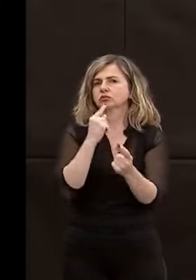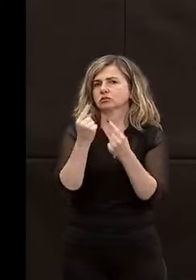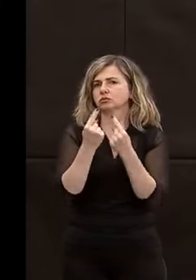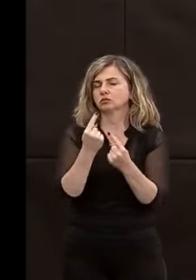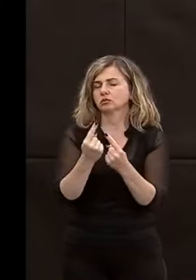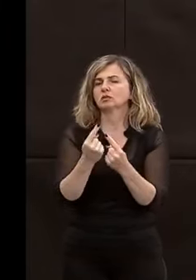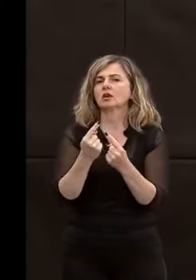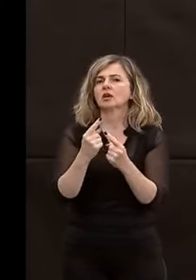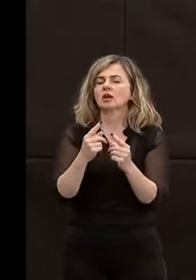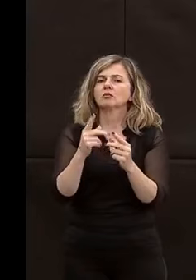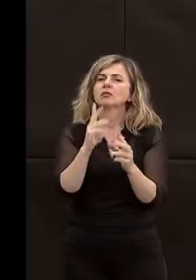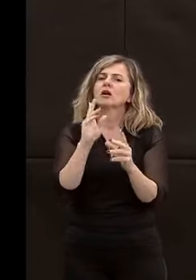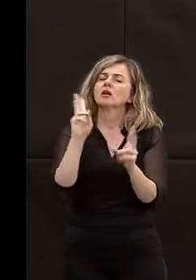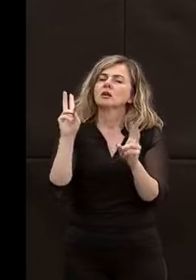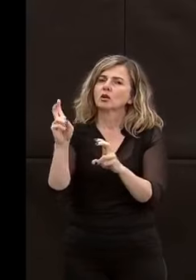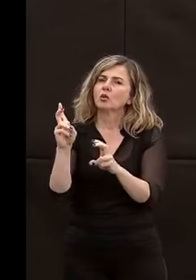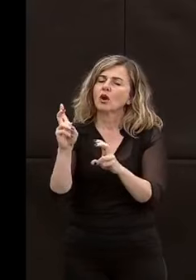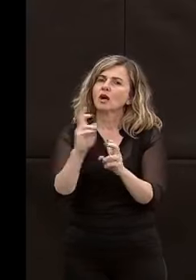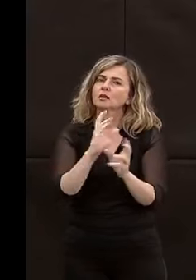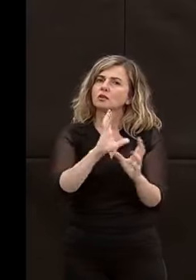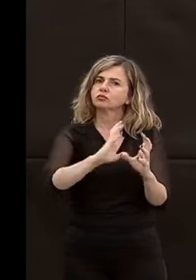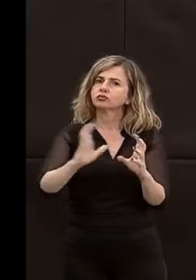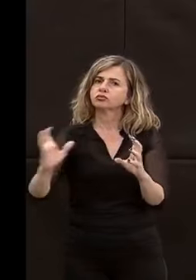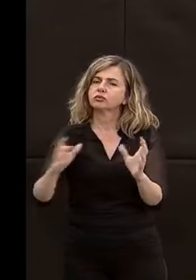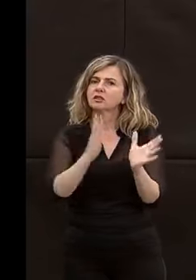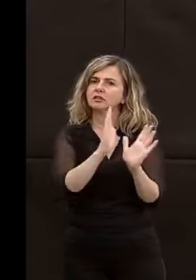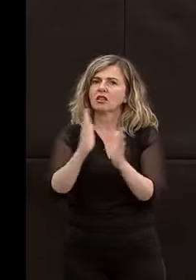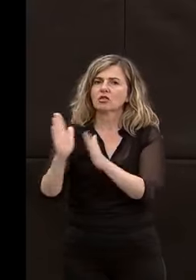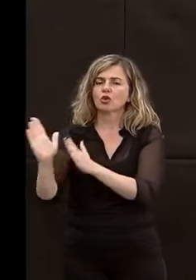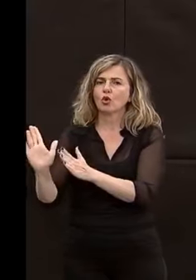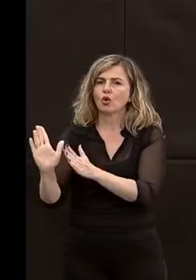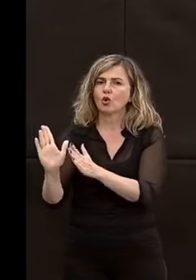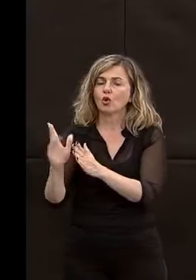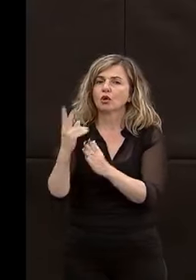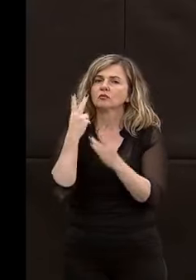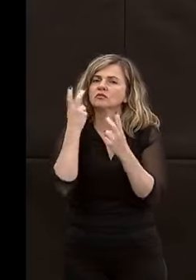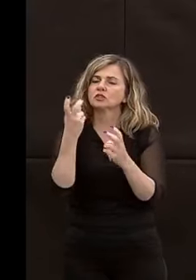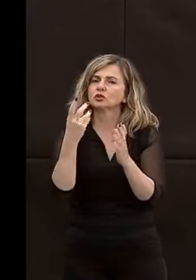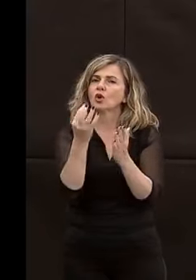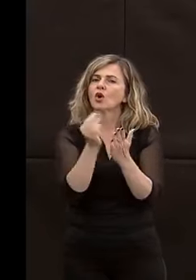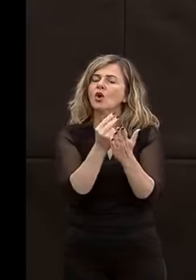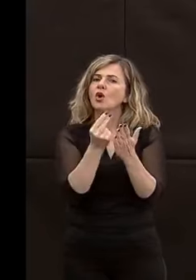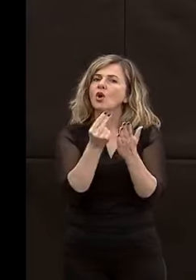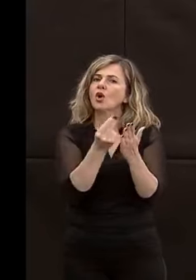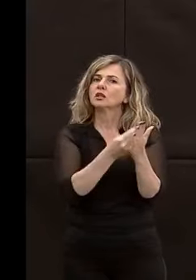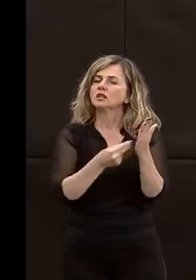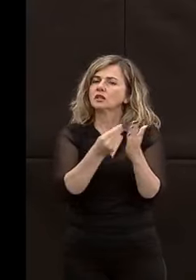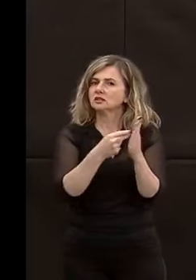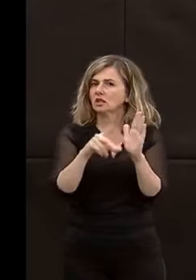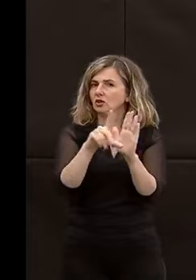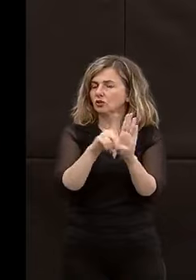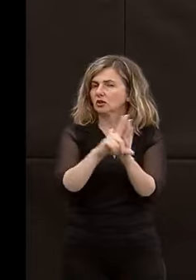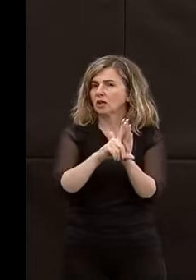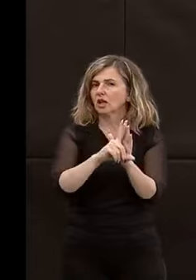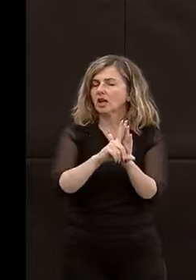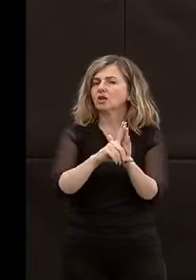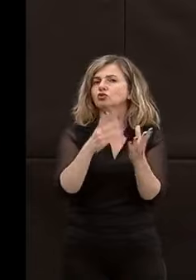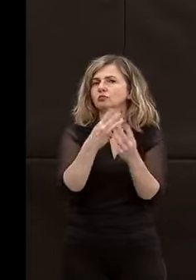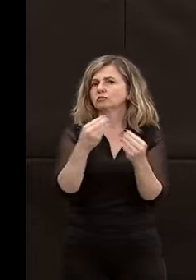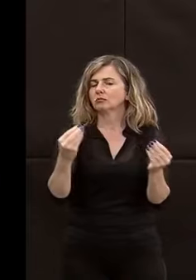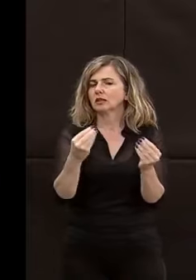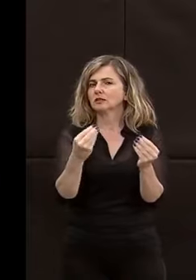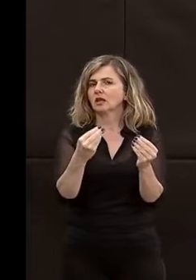più settori e quindi essendo un bisogno di reggio diciamo con tante materie oggi vogliamo